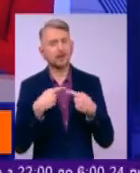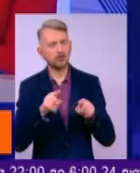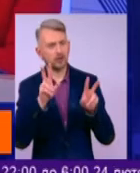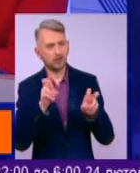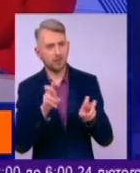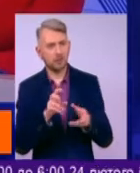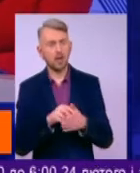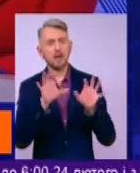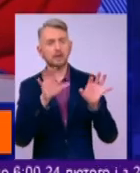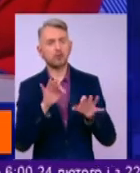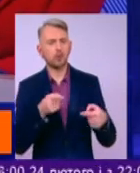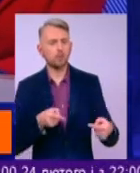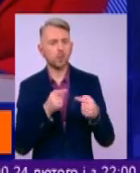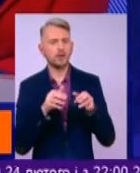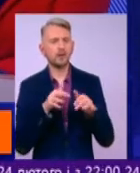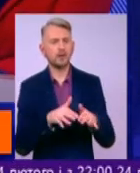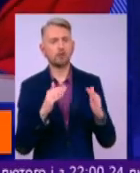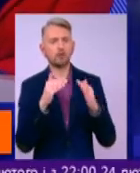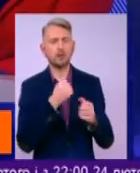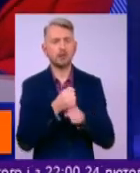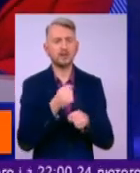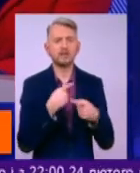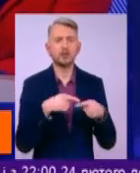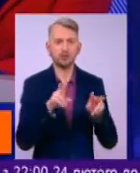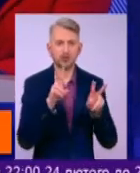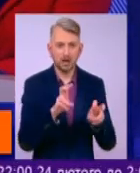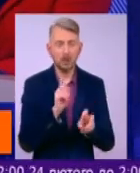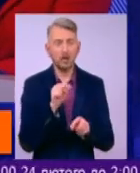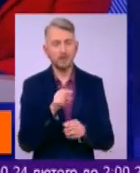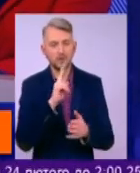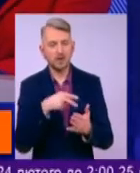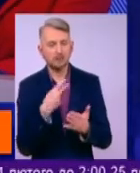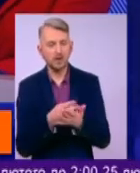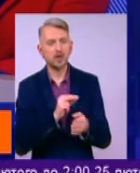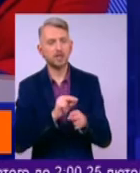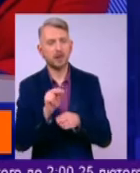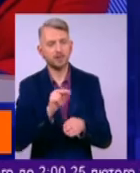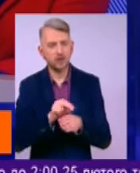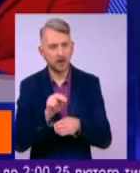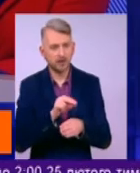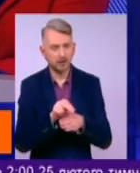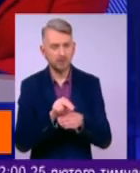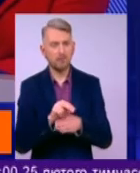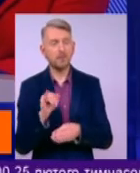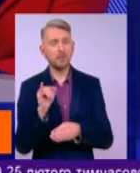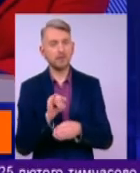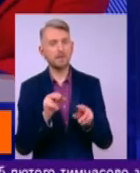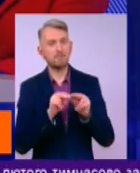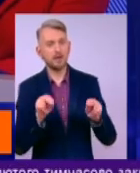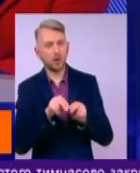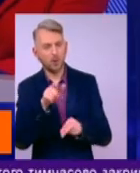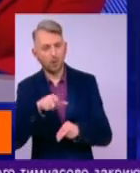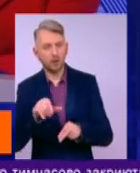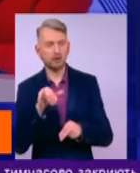Навчання. Закон про протидію домашнього насильства – інша тема. Але дійсно, він передбачає навчання і педагогів,